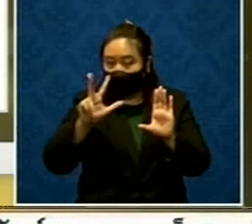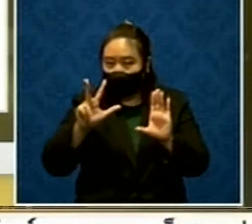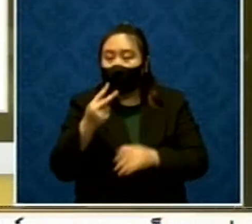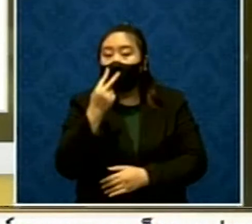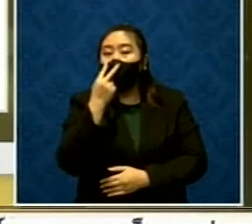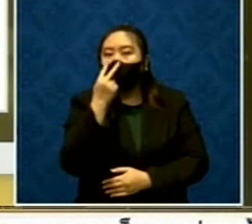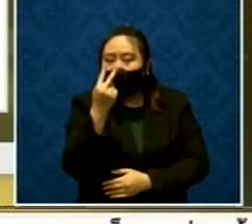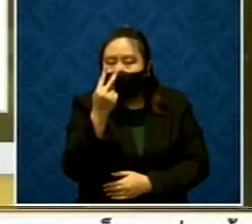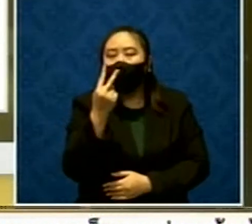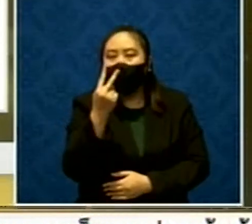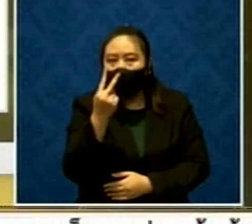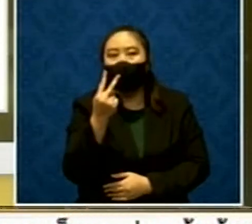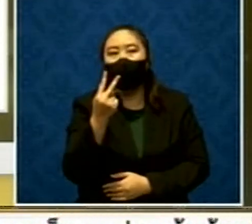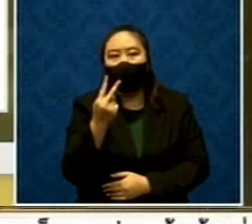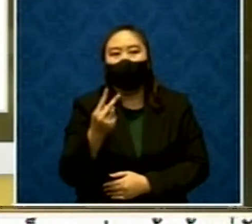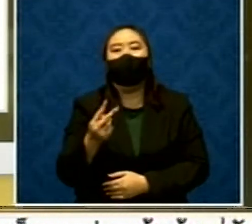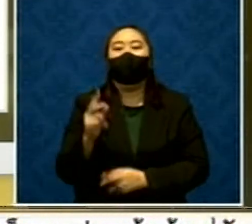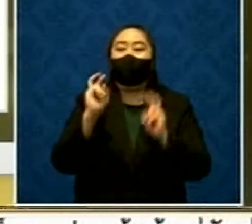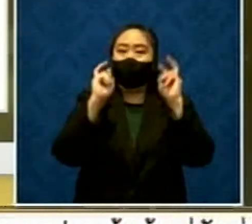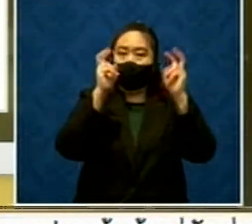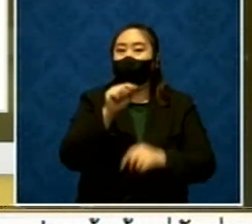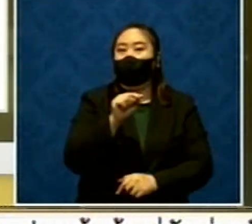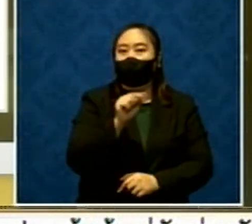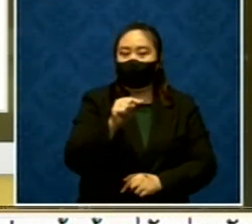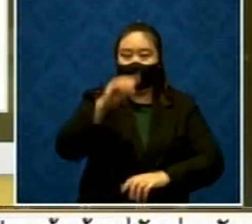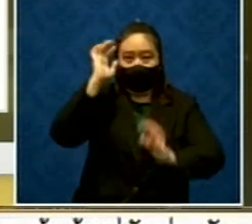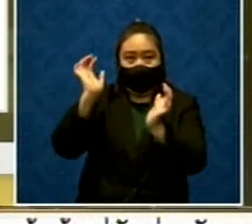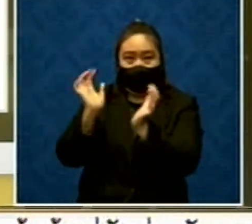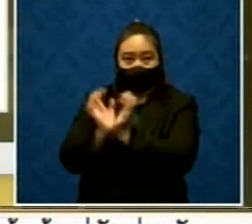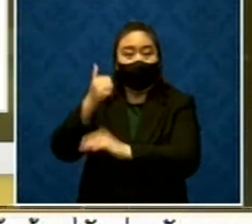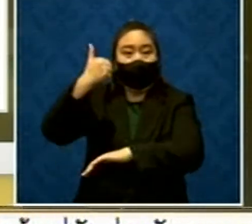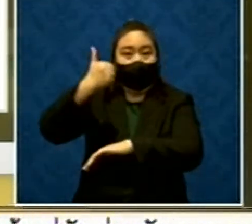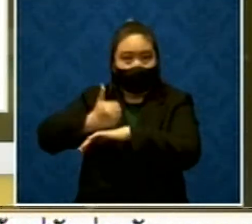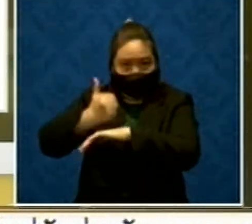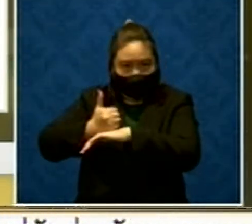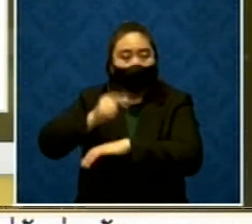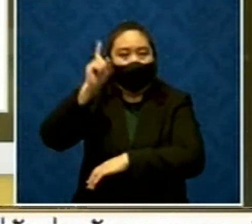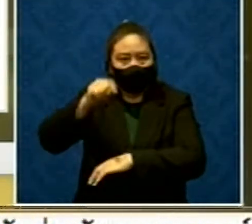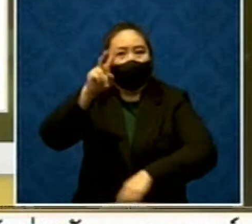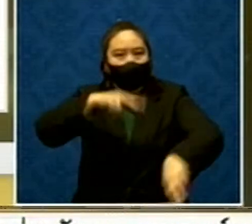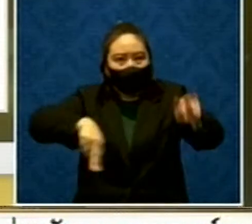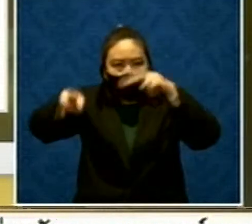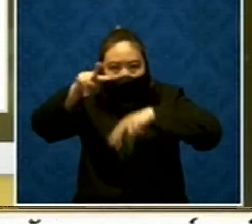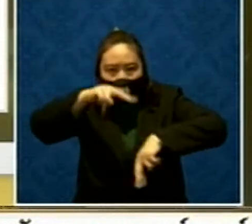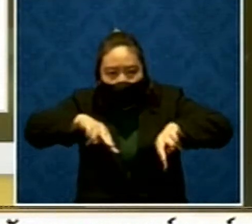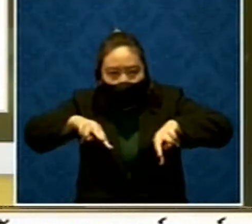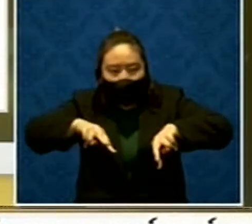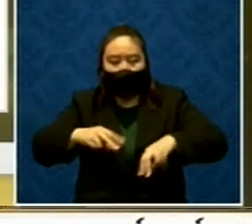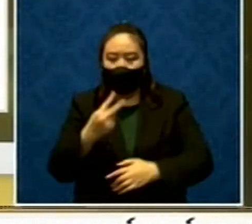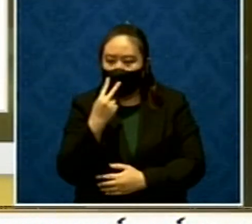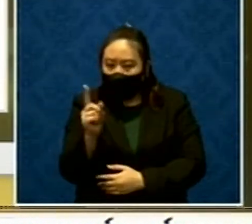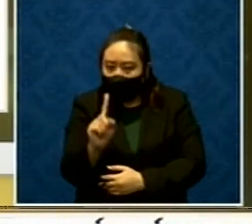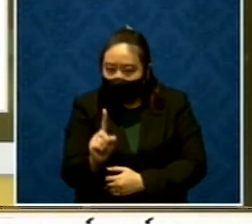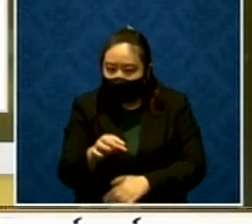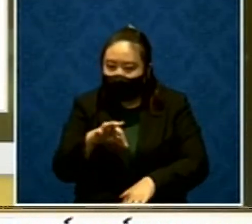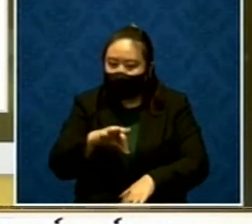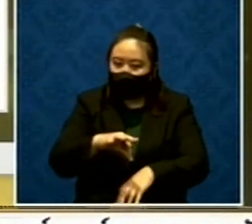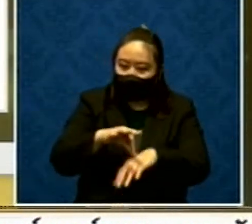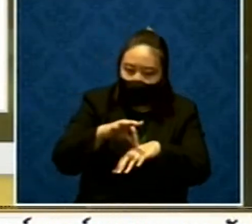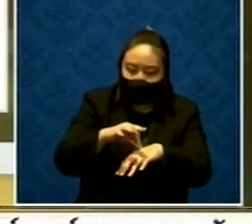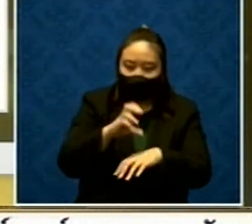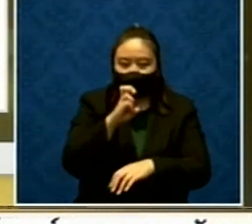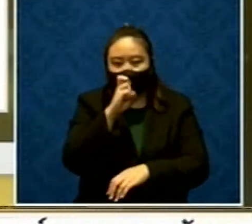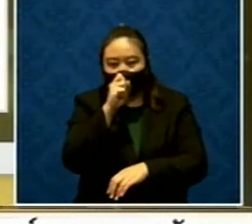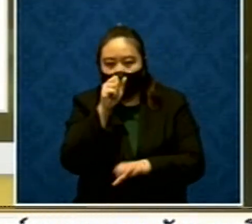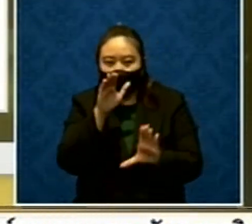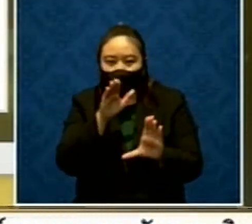คร่าวๆว่าเรื่องนี้ผบ.ตร.จะต้องดูกระทั่งเรื่องการบรรจุแต่งตั้งเรื่องการสอบเข้